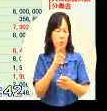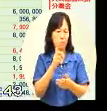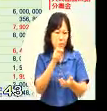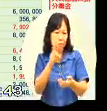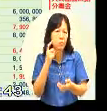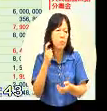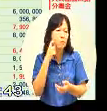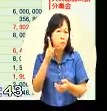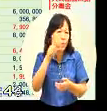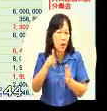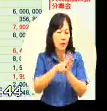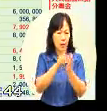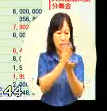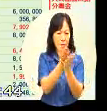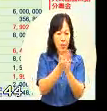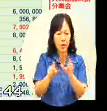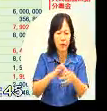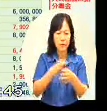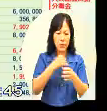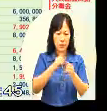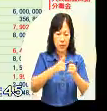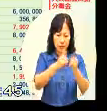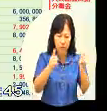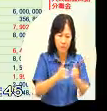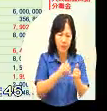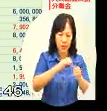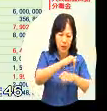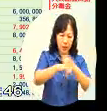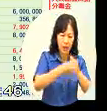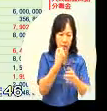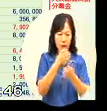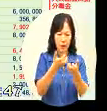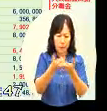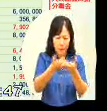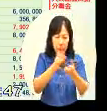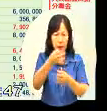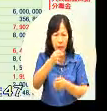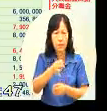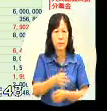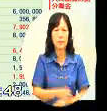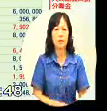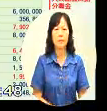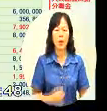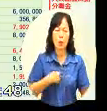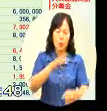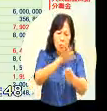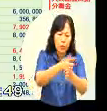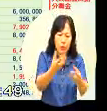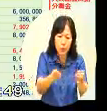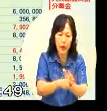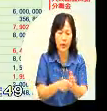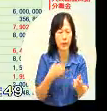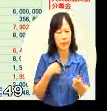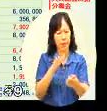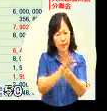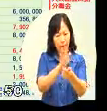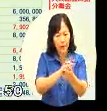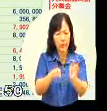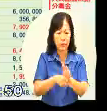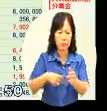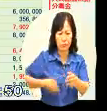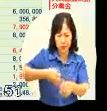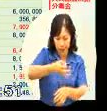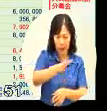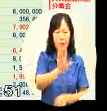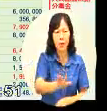做人民团体办活动呢，分摊金。好、哦，我没有补助你，只是你办活动，我分担你钱。